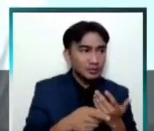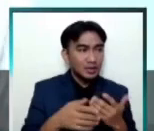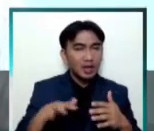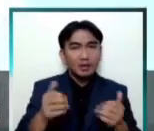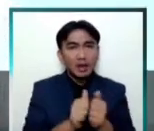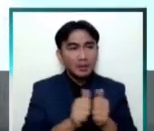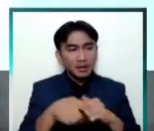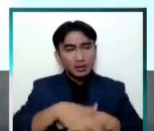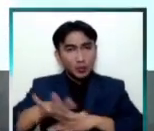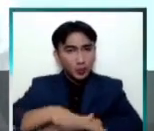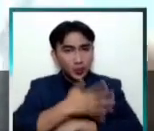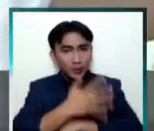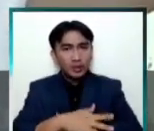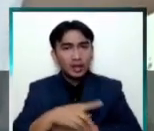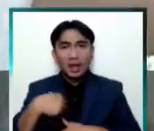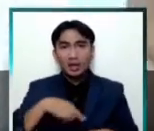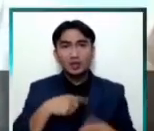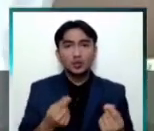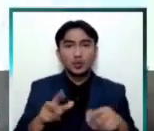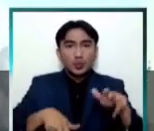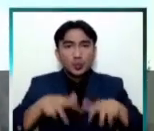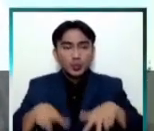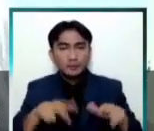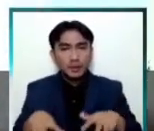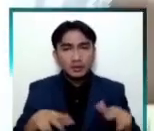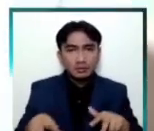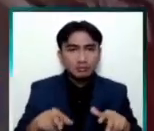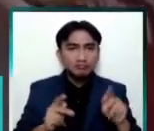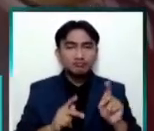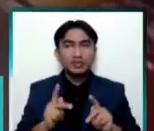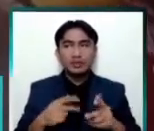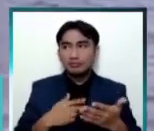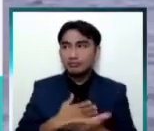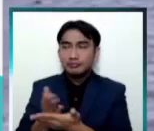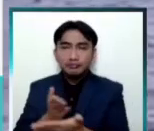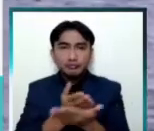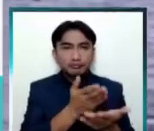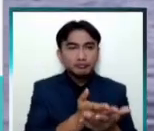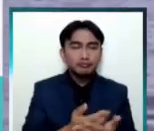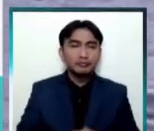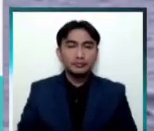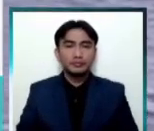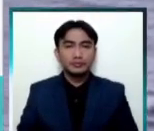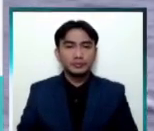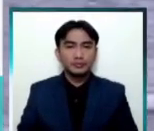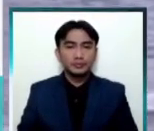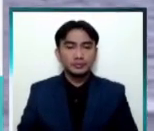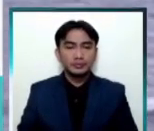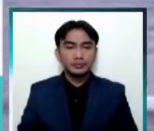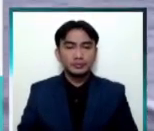dagat, nagtali kami ng mga bahay-bahay. all over the province yung ating stations,